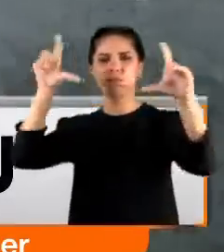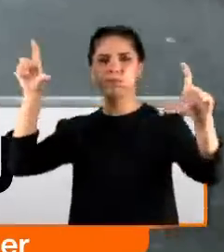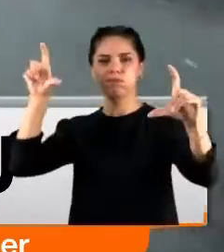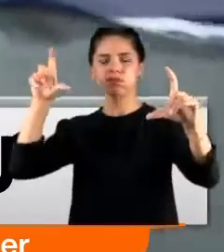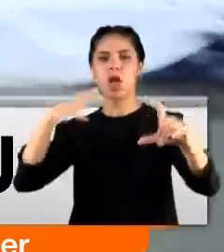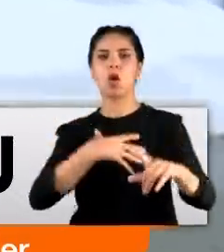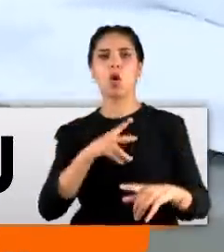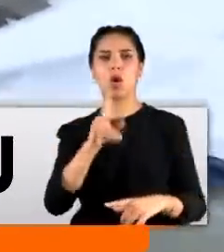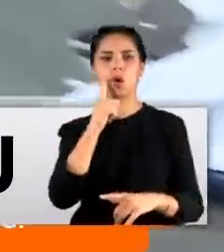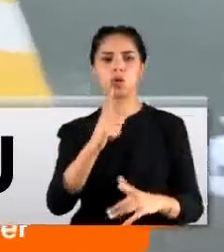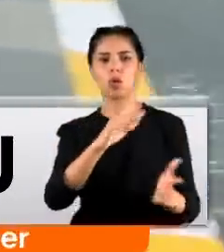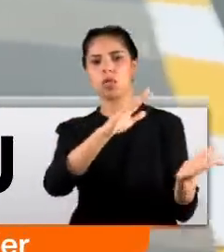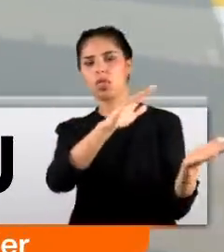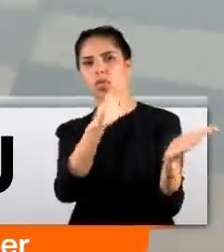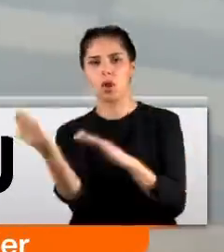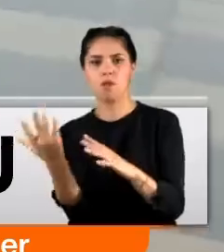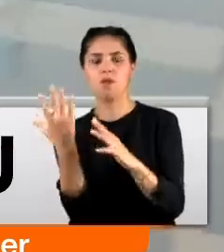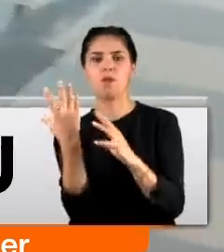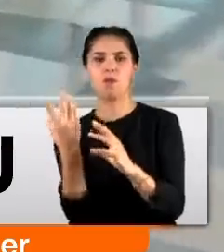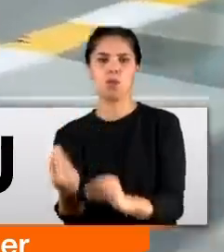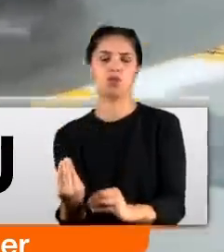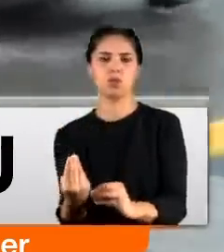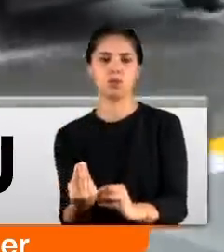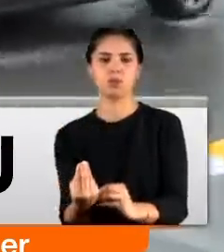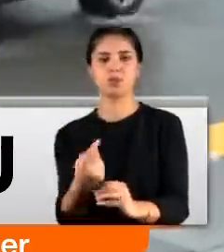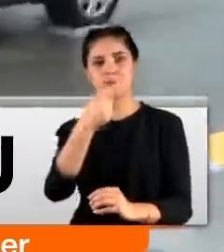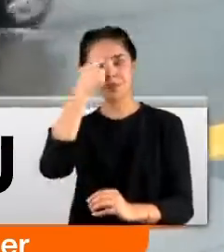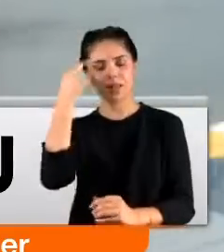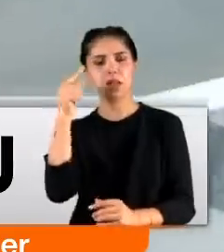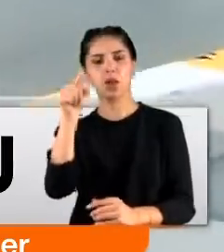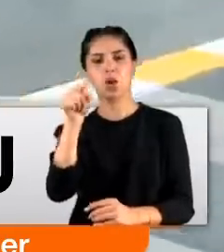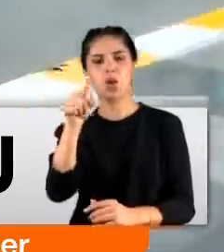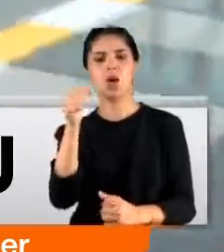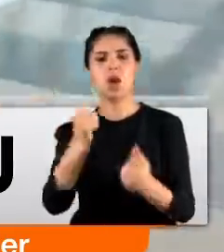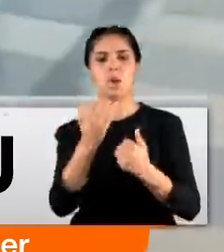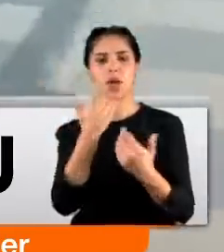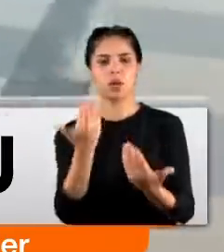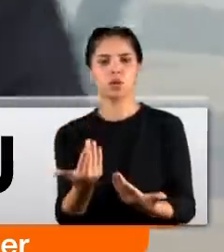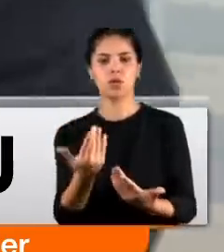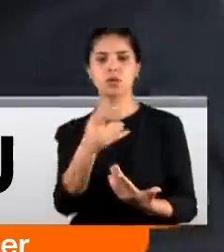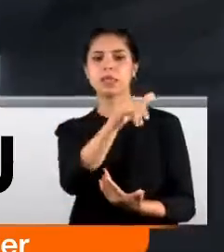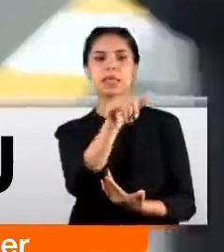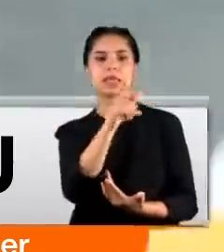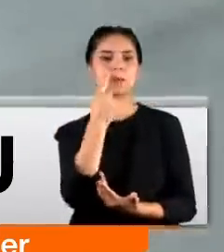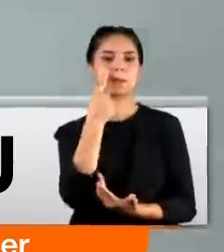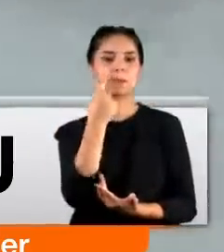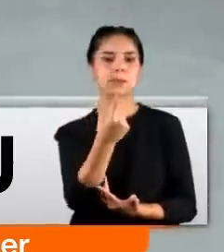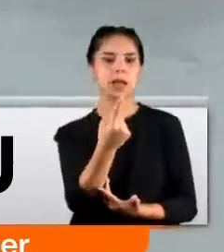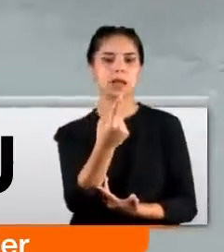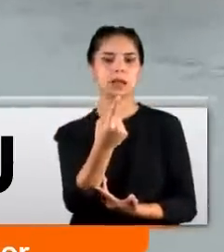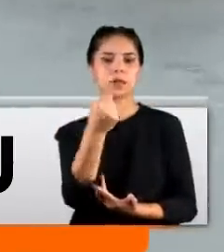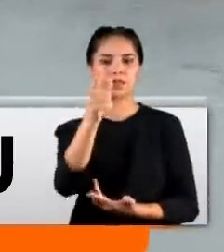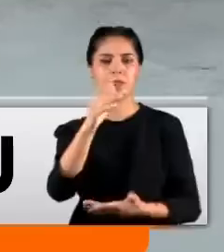yoluna binlerce aracın geçtiği bu ana artere düştü. Neyse ki orada bir araç yoktu ama hemen yan tarafta bulunan